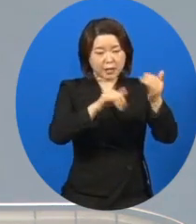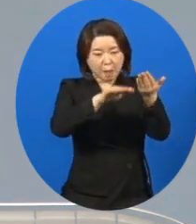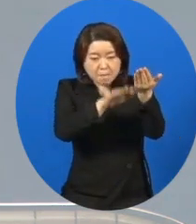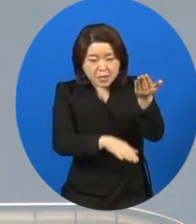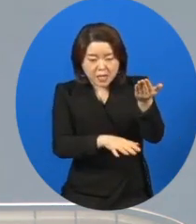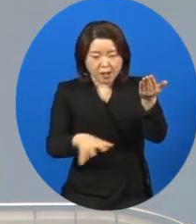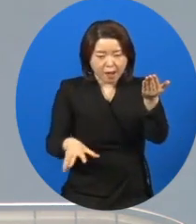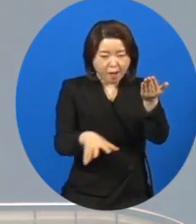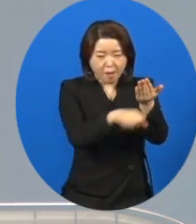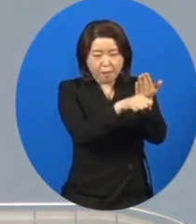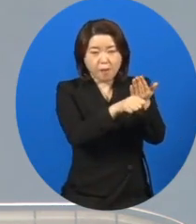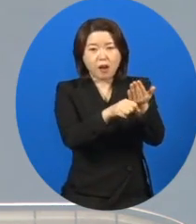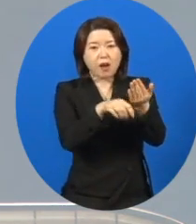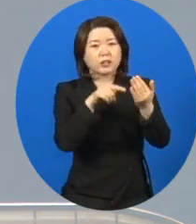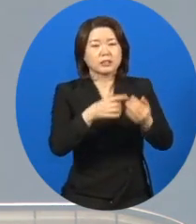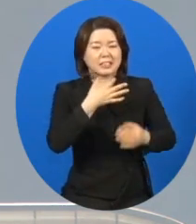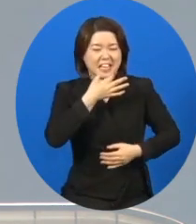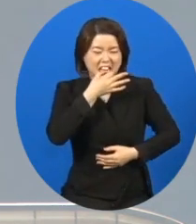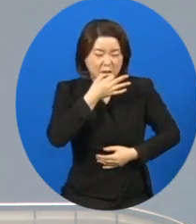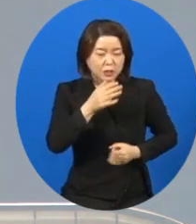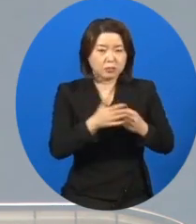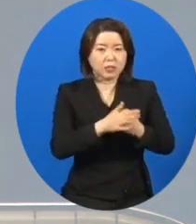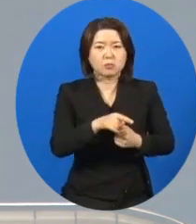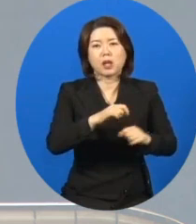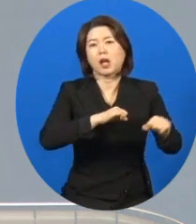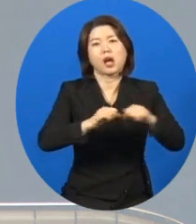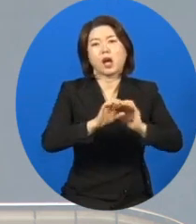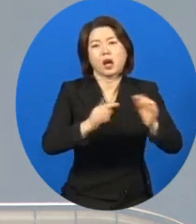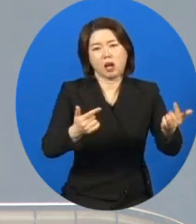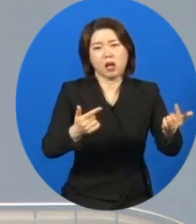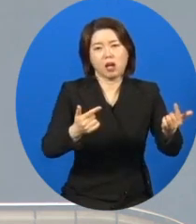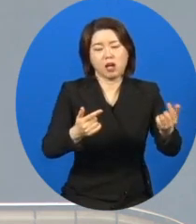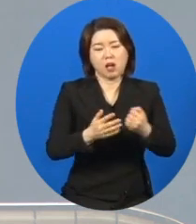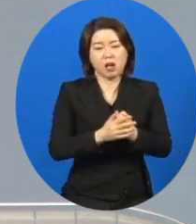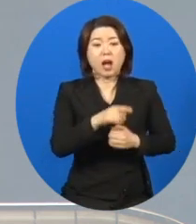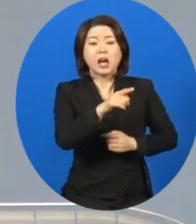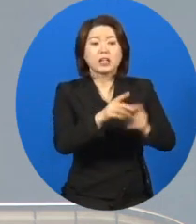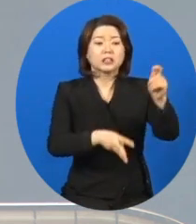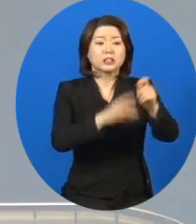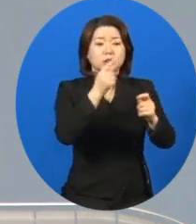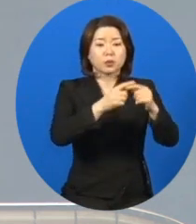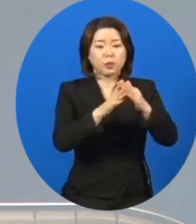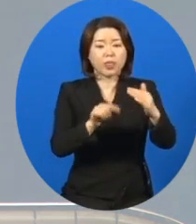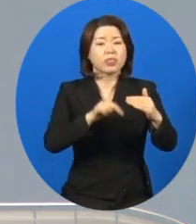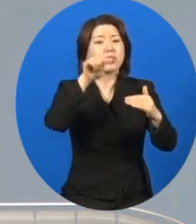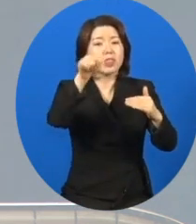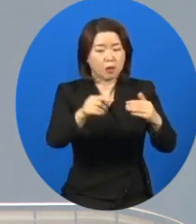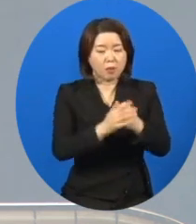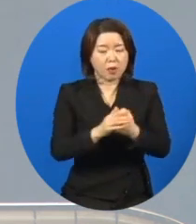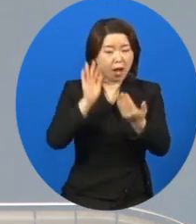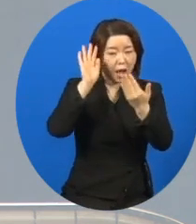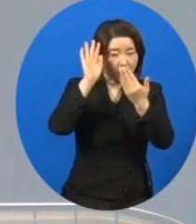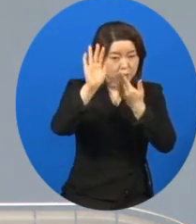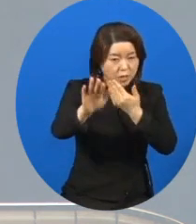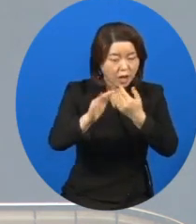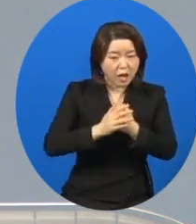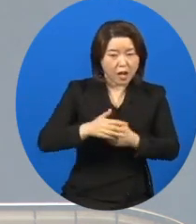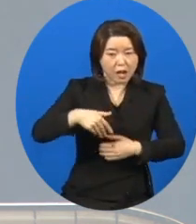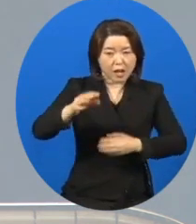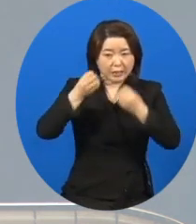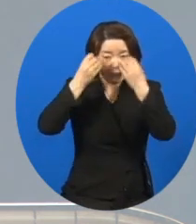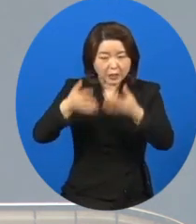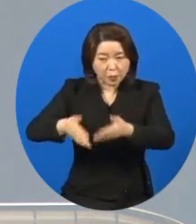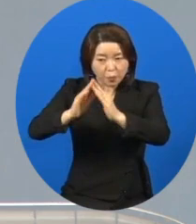때문에 그렇게 한 게 아닙니다. 사도 바울은 고린도 교회를 넘어 그가 앞으로 나아가야 될, 개척해야